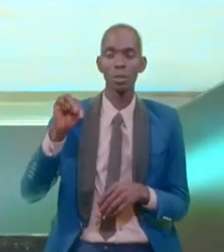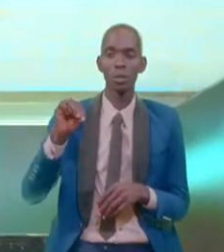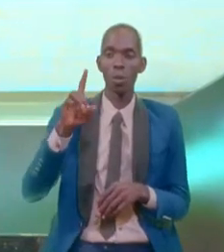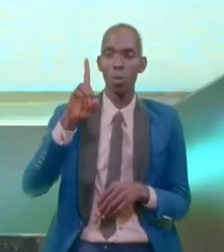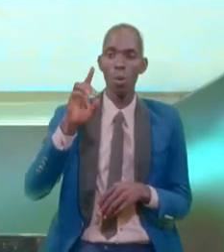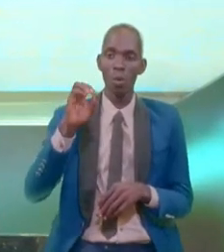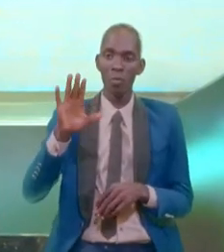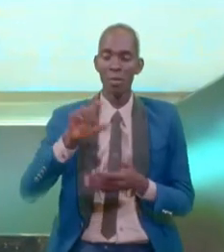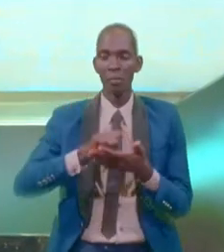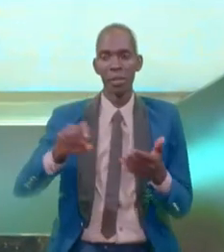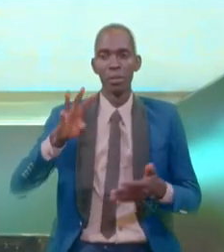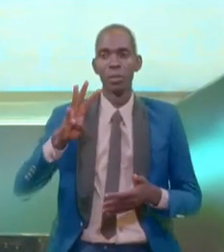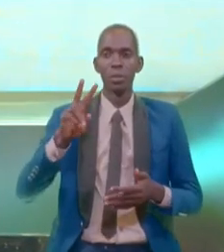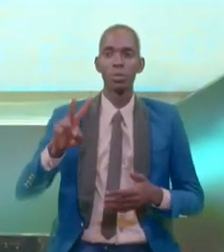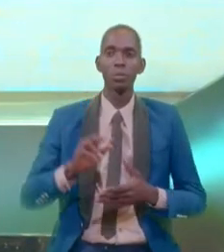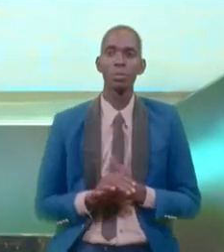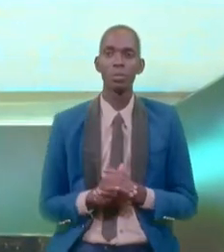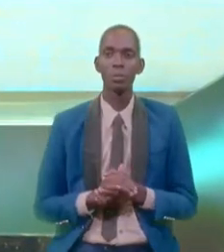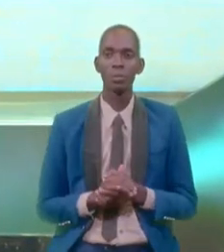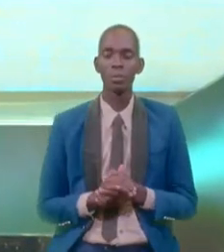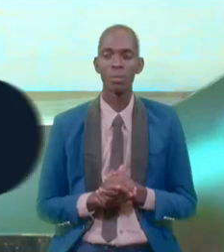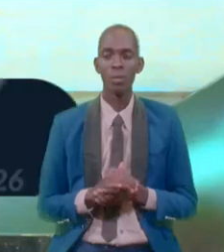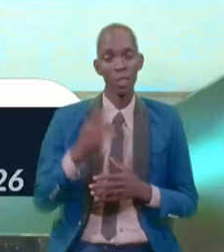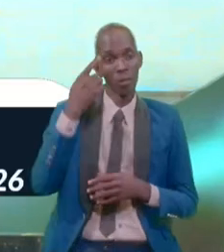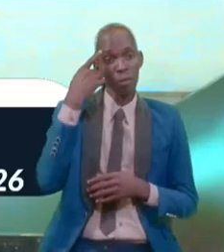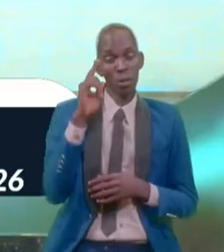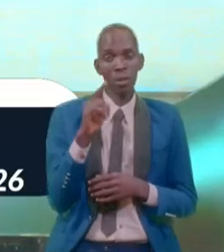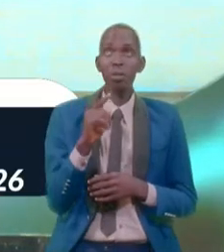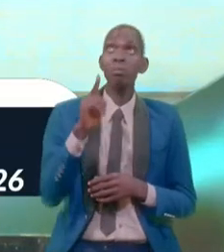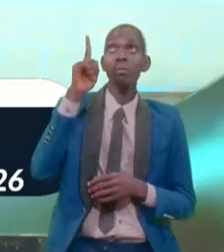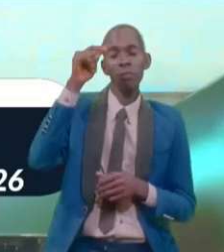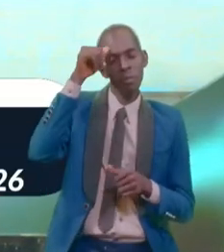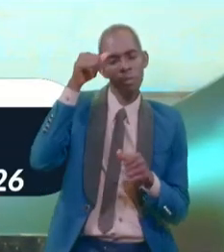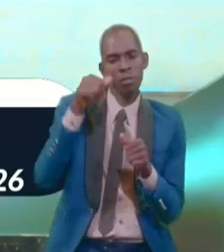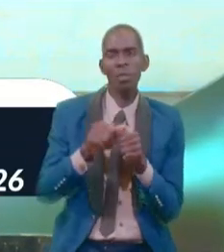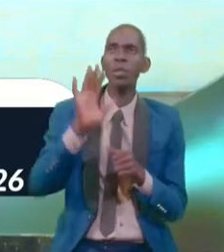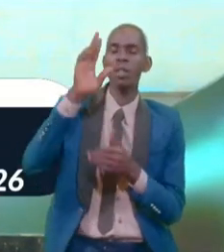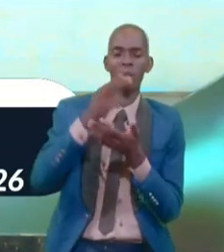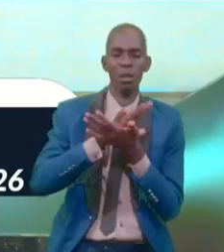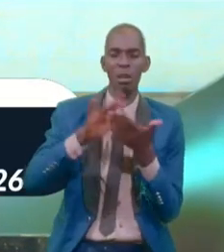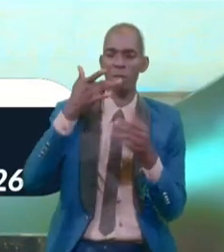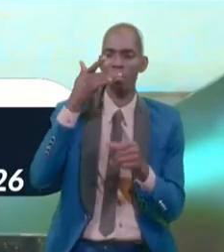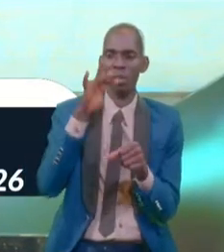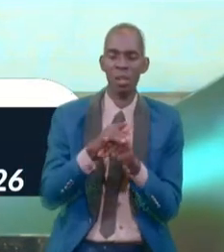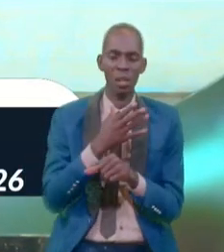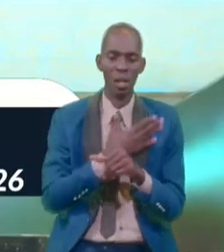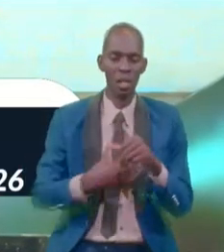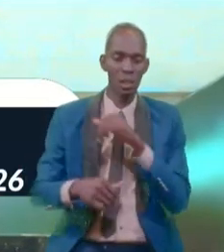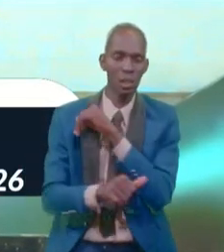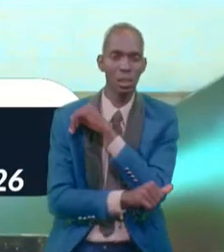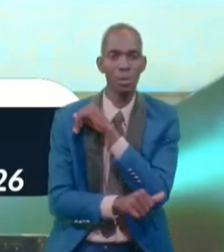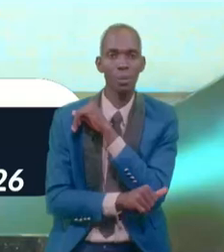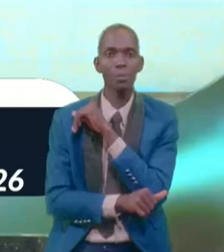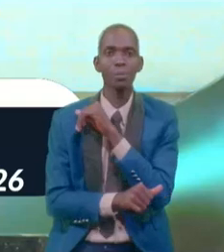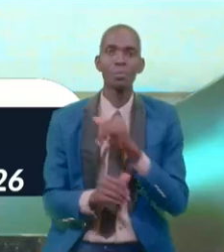au psaume 105, verset 42. Car il se souvint de sa parole sainte et